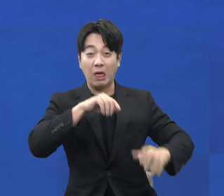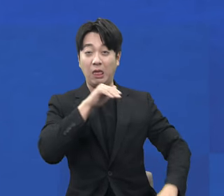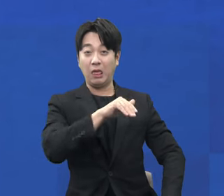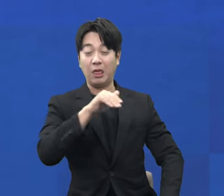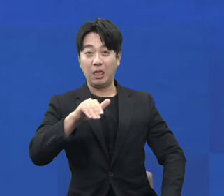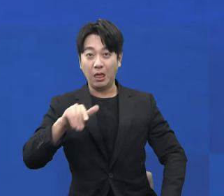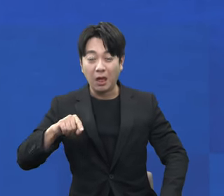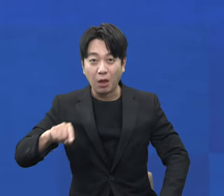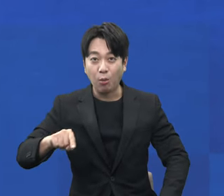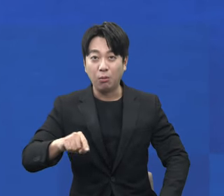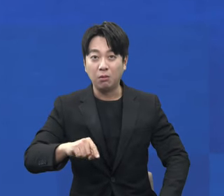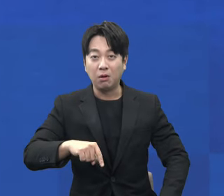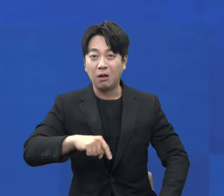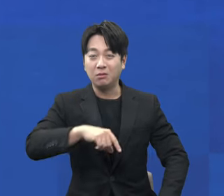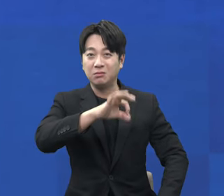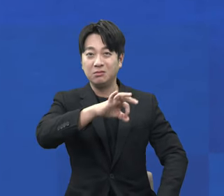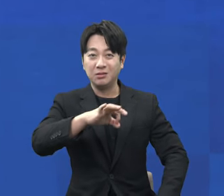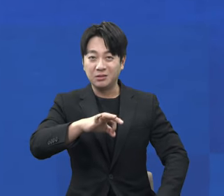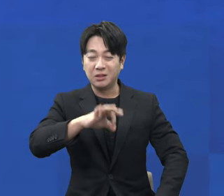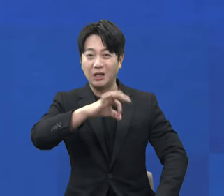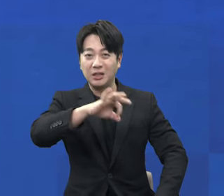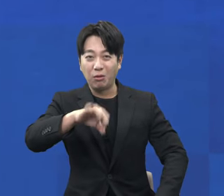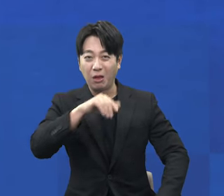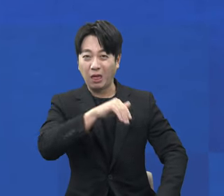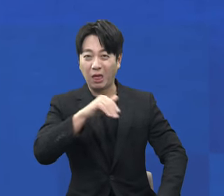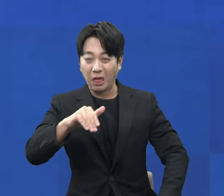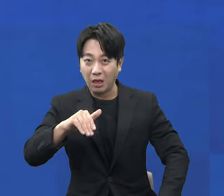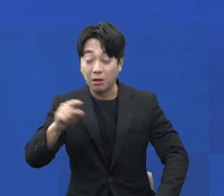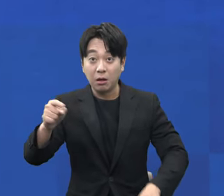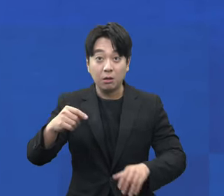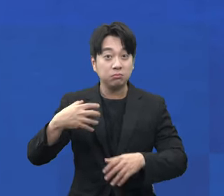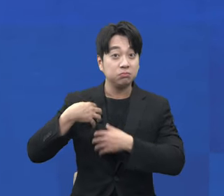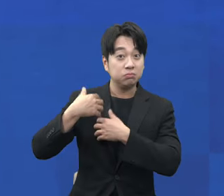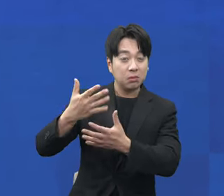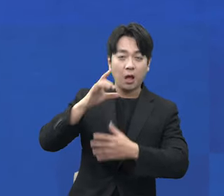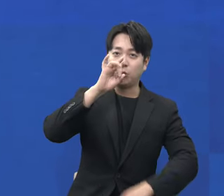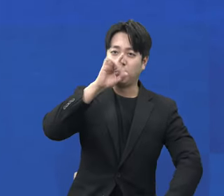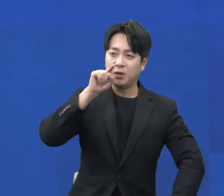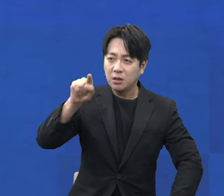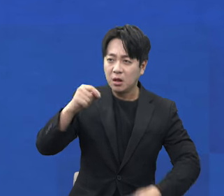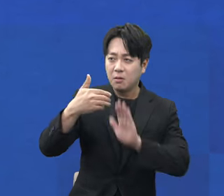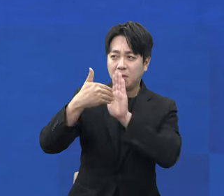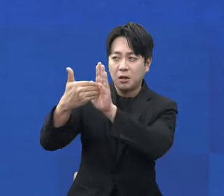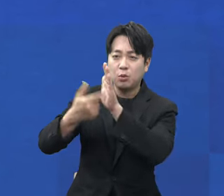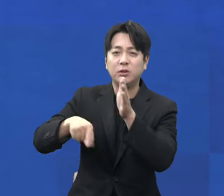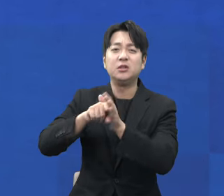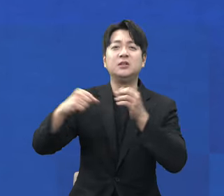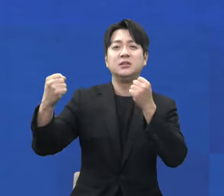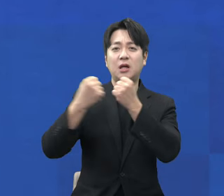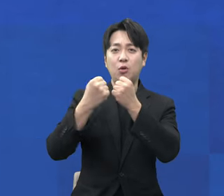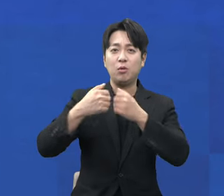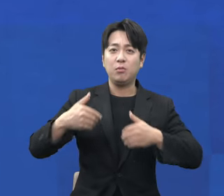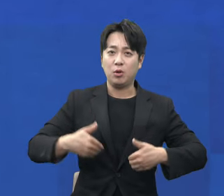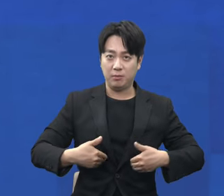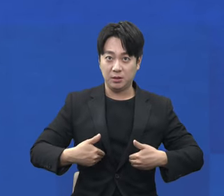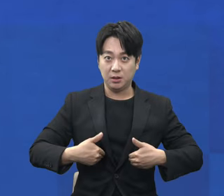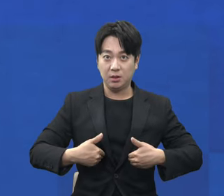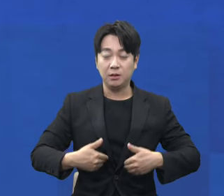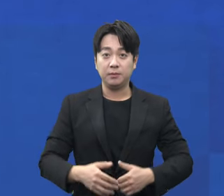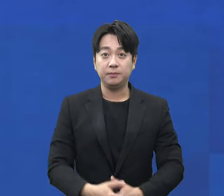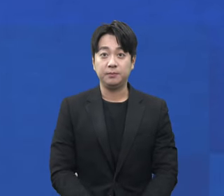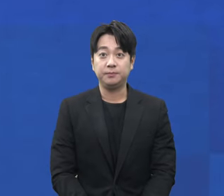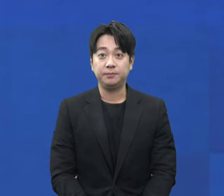소리를 늘어놓을 때가 아닙니다. 당장에 나가 싸워야 합니다. 이것이 저의 절박한